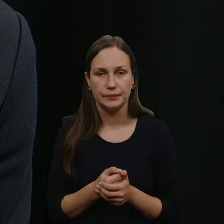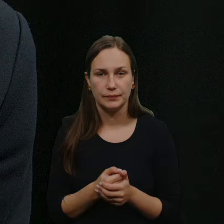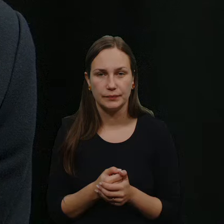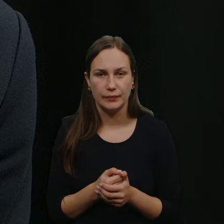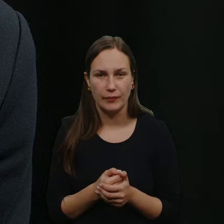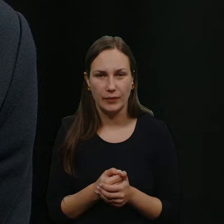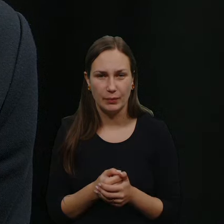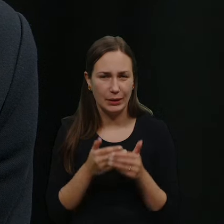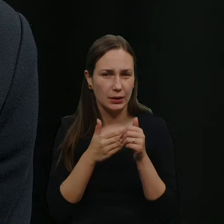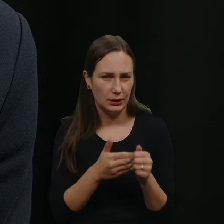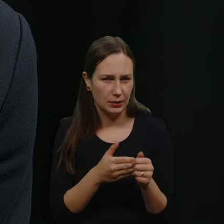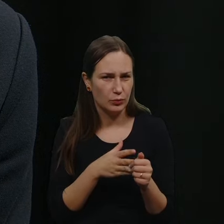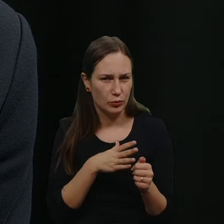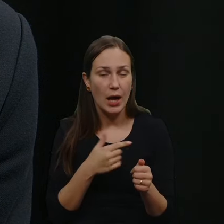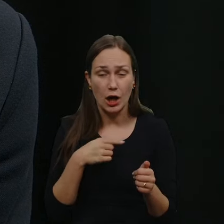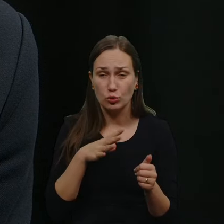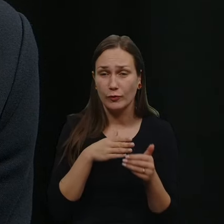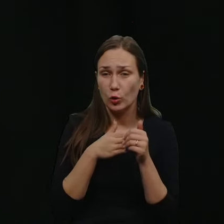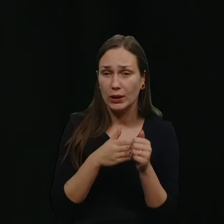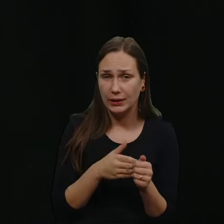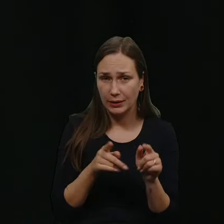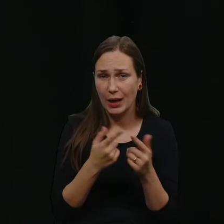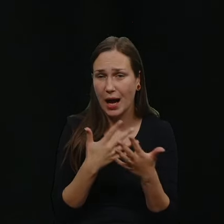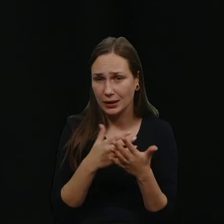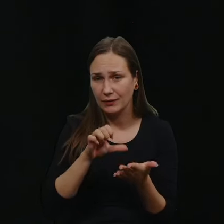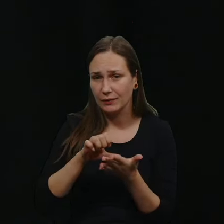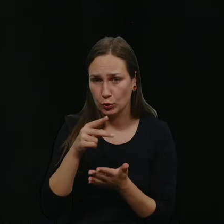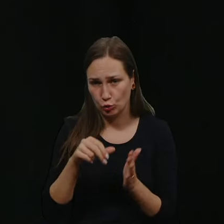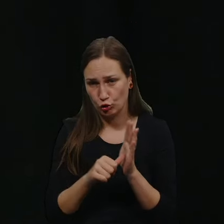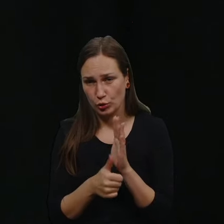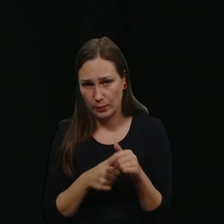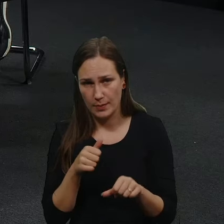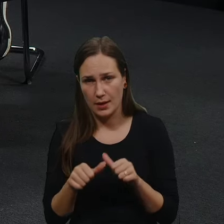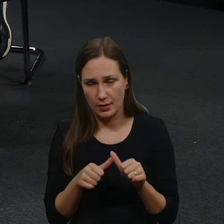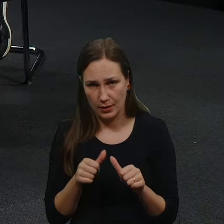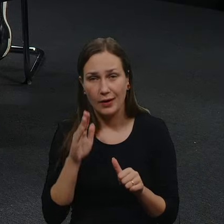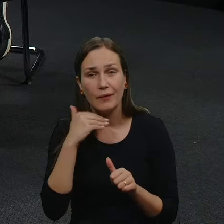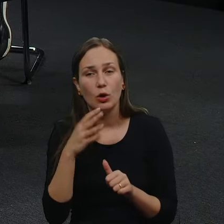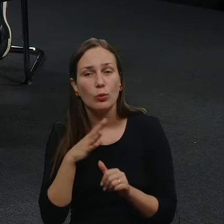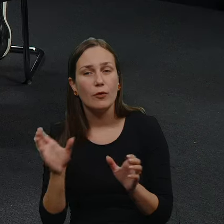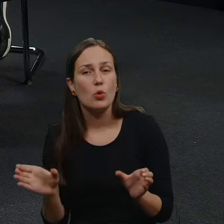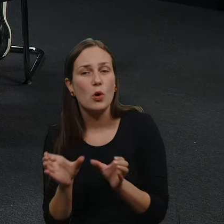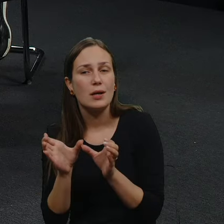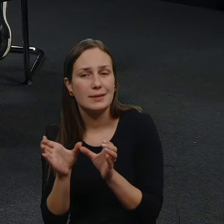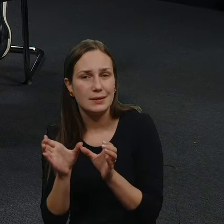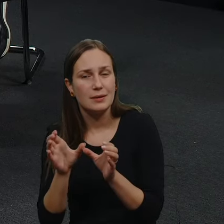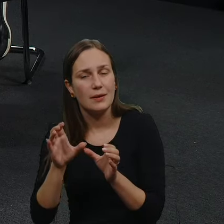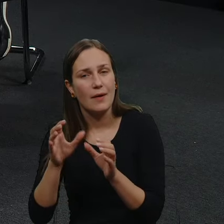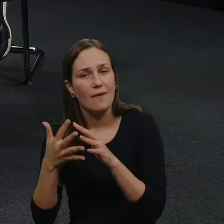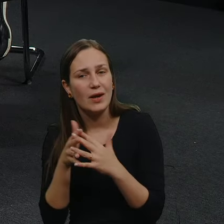Bet buvo dar lyderis. Ne, aš buvau lyderis ir aktyviai dalyvavau. Taip, 16 metais buvot lyderiu, tada buvo sulipdyta koalicija